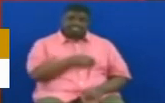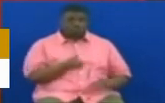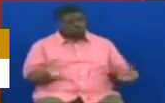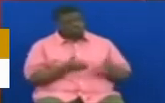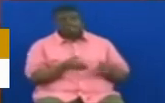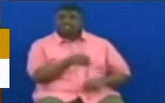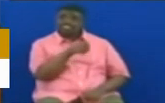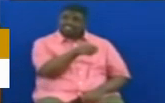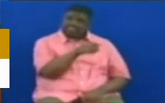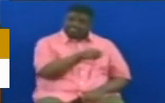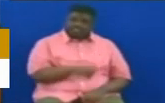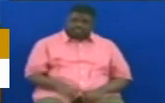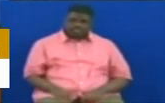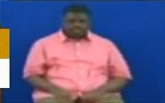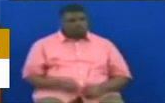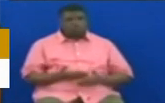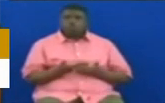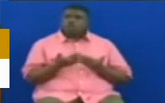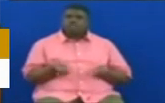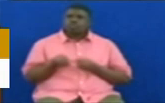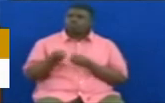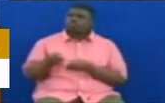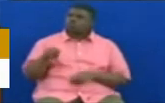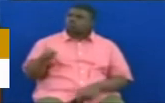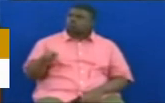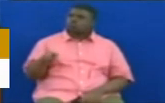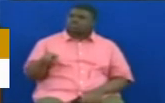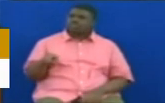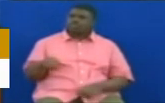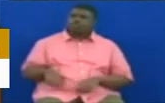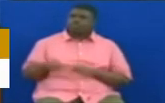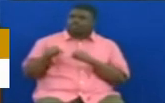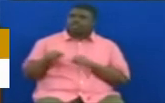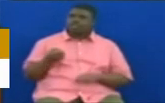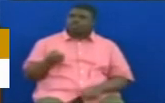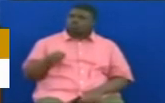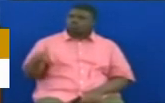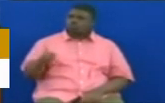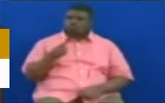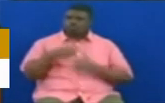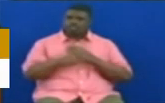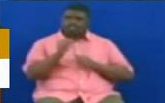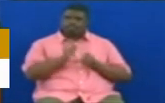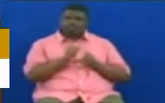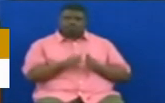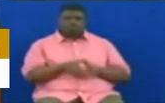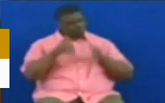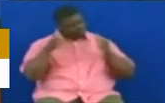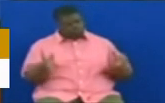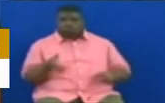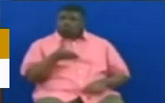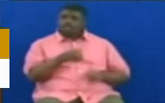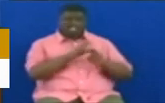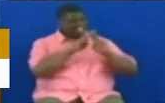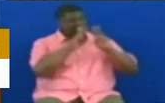nyinyi kwamba kwa nini mnampa mamlaka huyu mtu mdogo sana, au hii authority ndogo hii, kuingia kwenye mambo makubwa ambayo ni